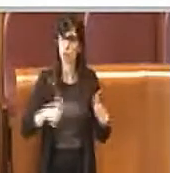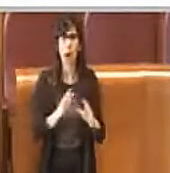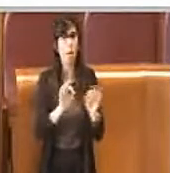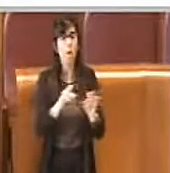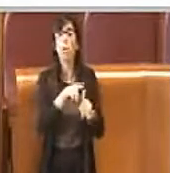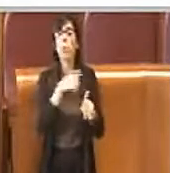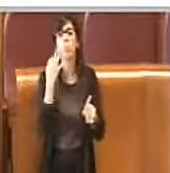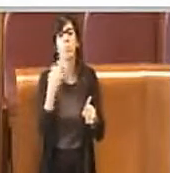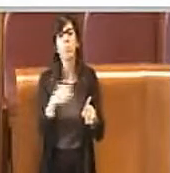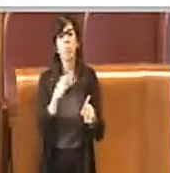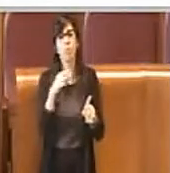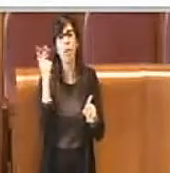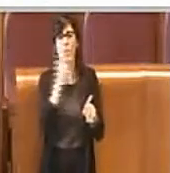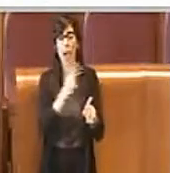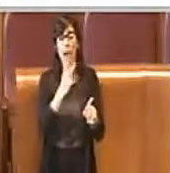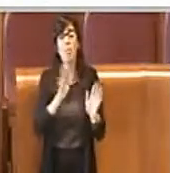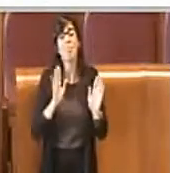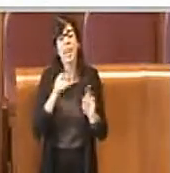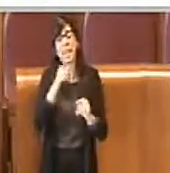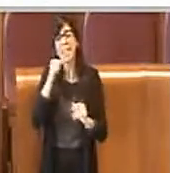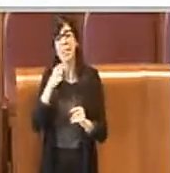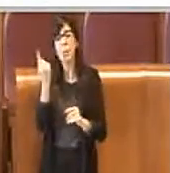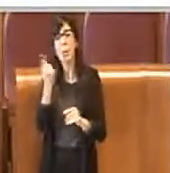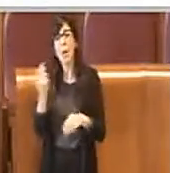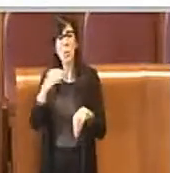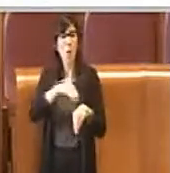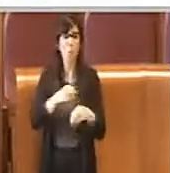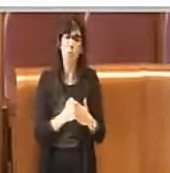straordinari. Abbiamo bisogno di qualcuno che li